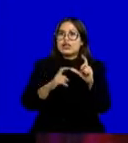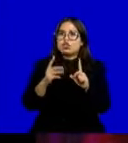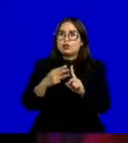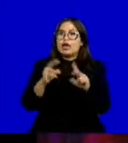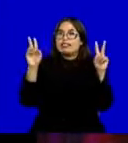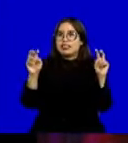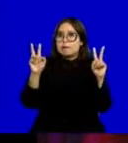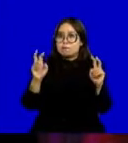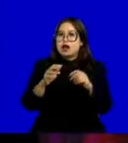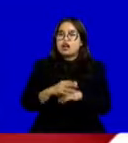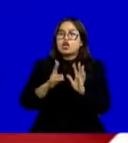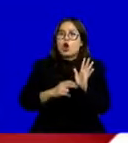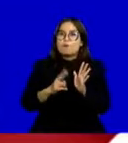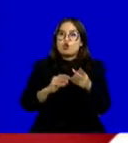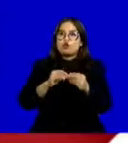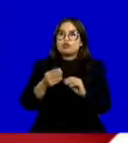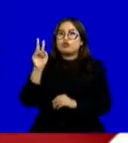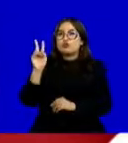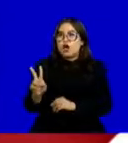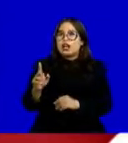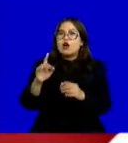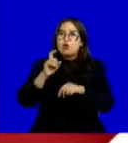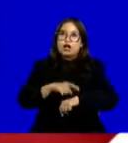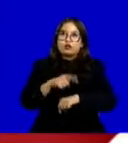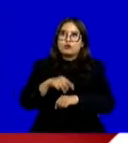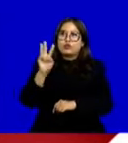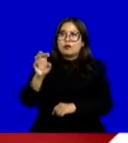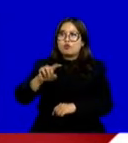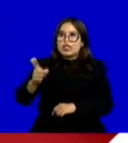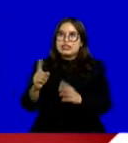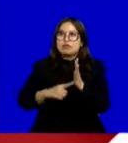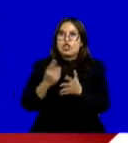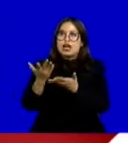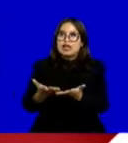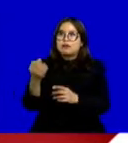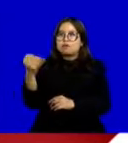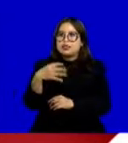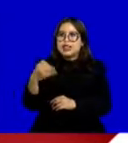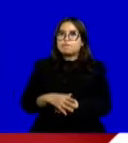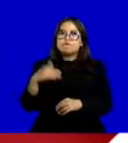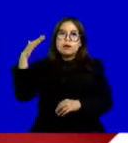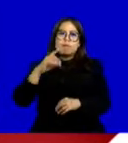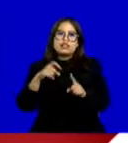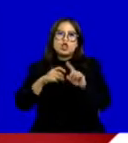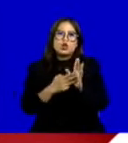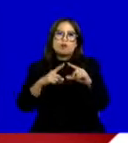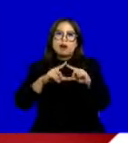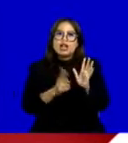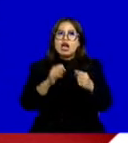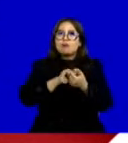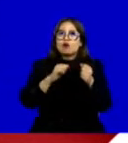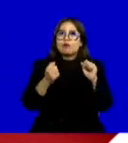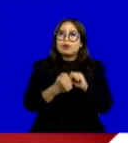urut 2 waktu anda 30 detik dimulai ketika berbicara Mas Lukman problem yang adair di Jawa Timur ini